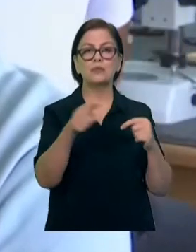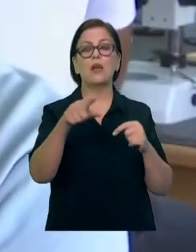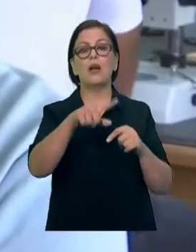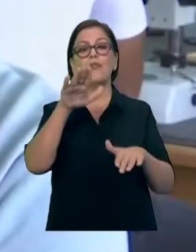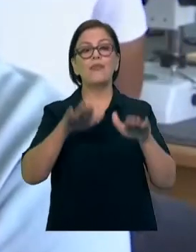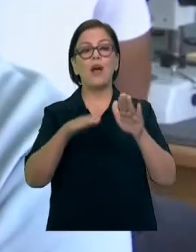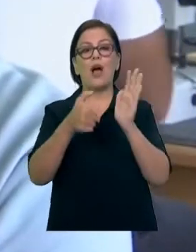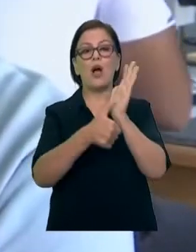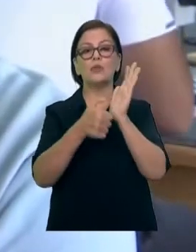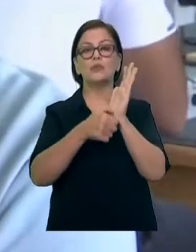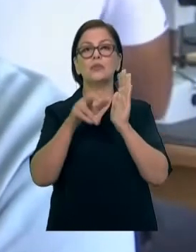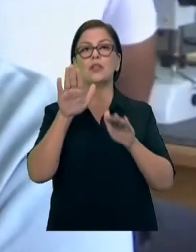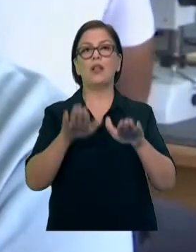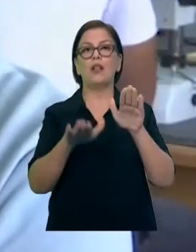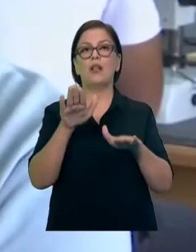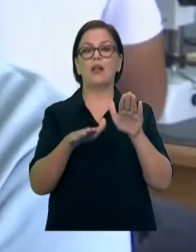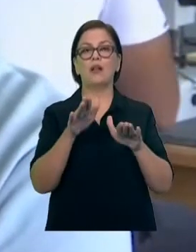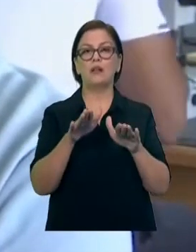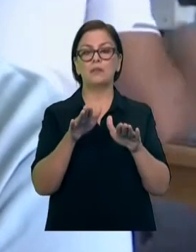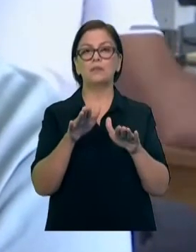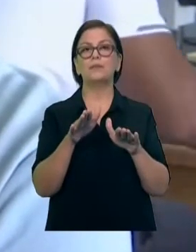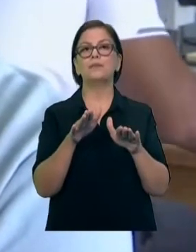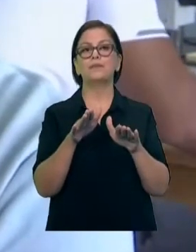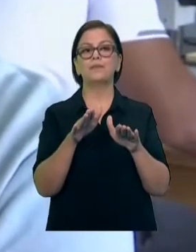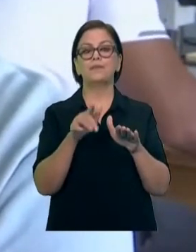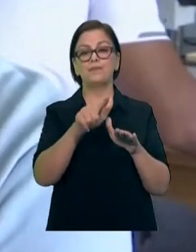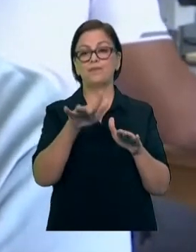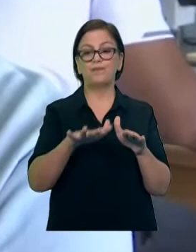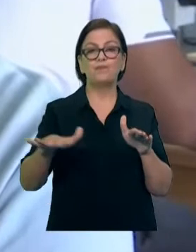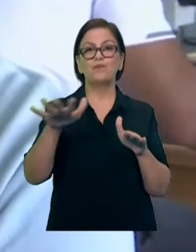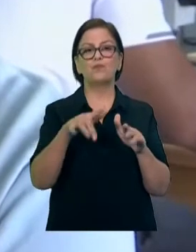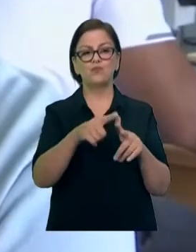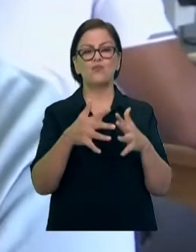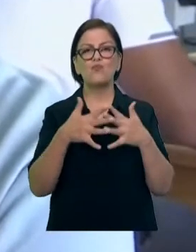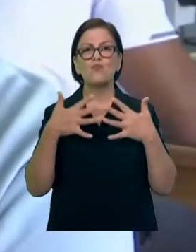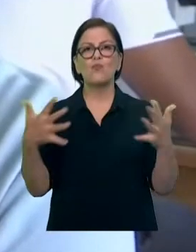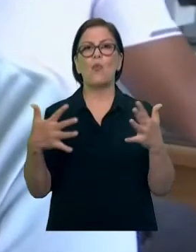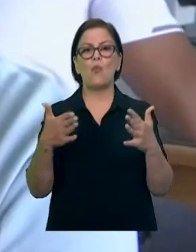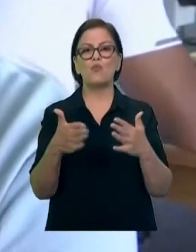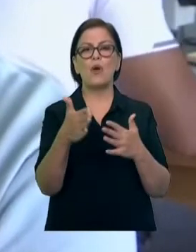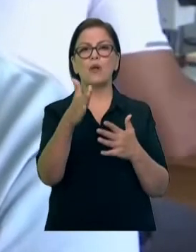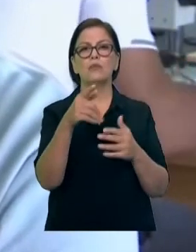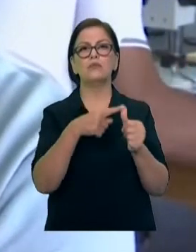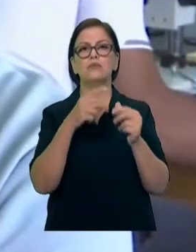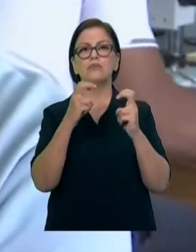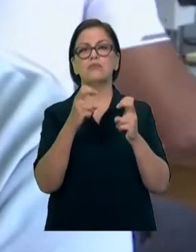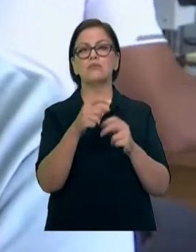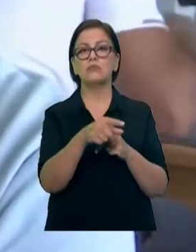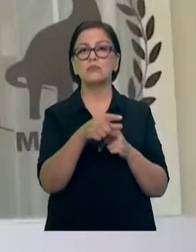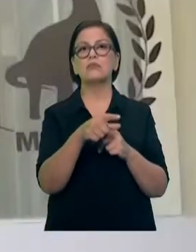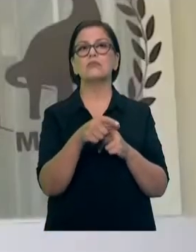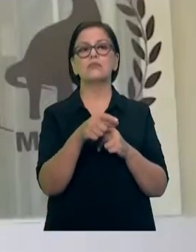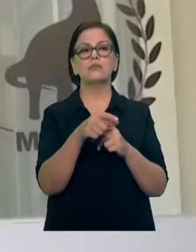olan canlıdır. Buna görə də bölgədə vaxtı ilə mövcud olan ən böyük və ən vəhşi yırtıcılardan biri sayıla bilər. Onlar balinanın